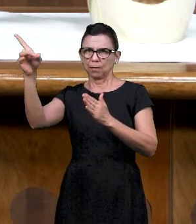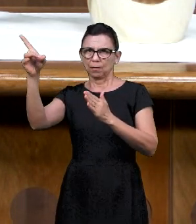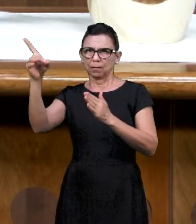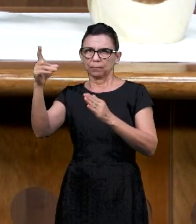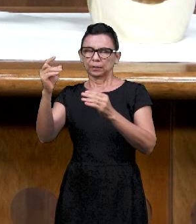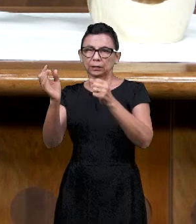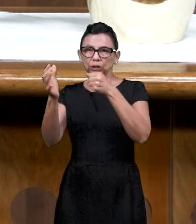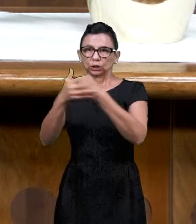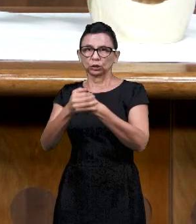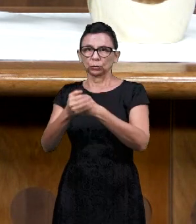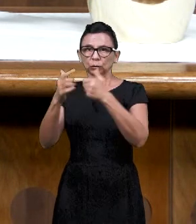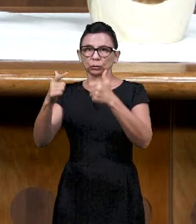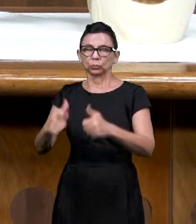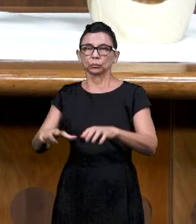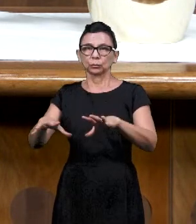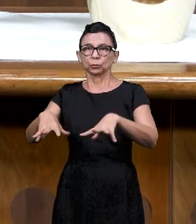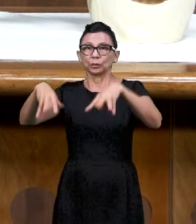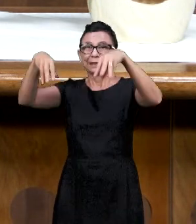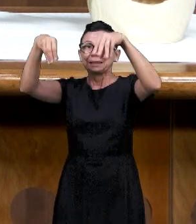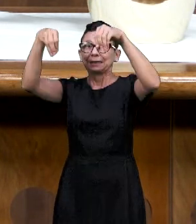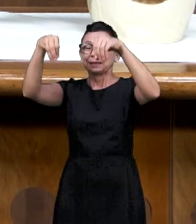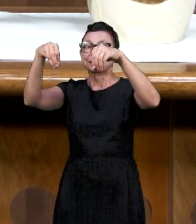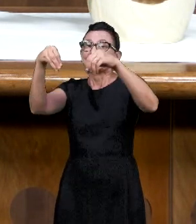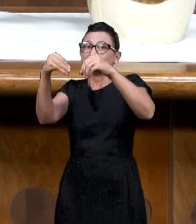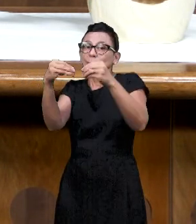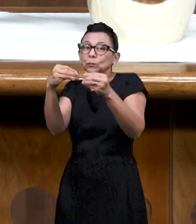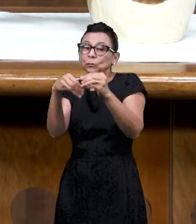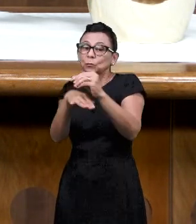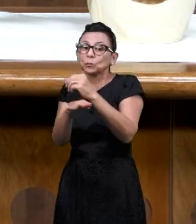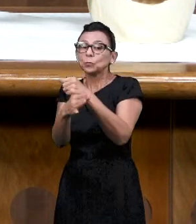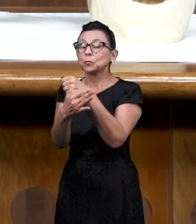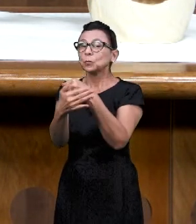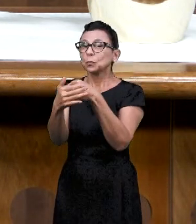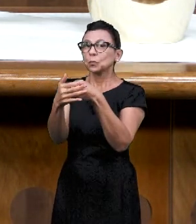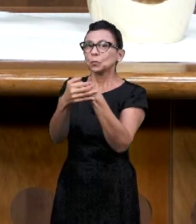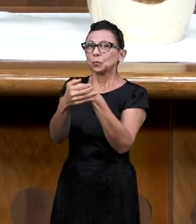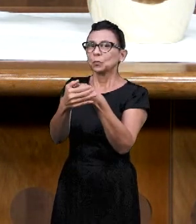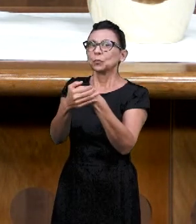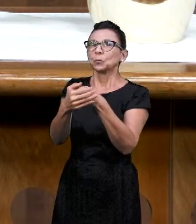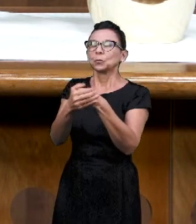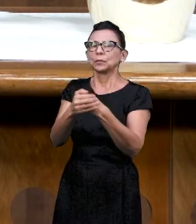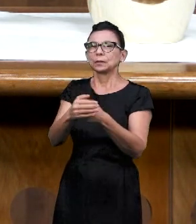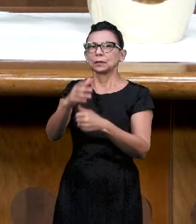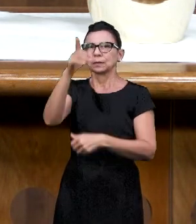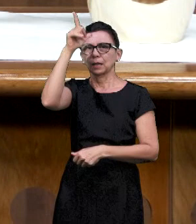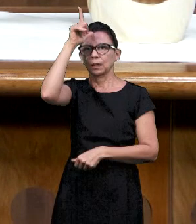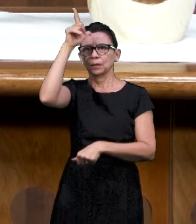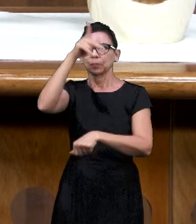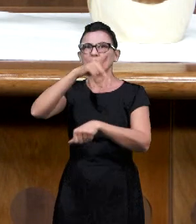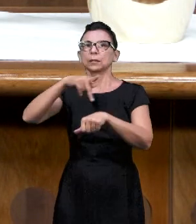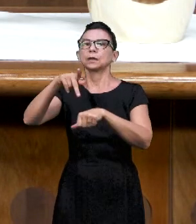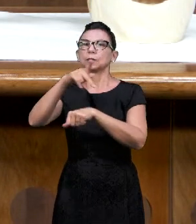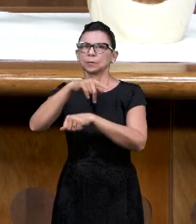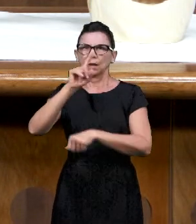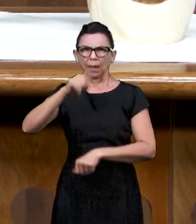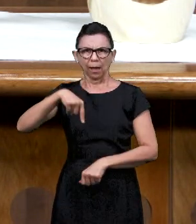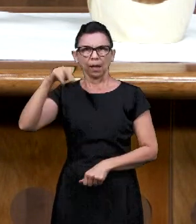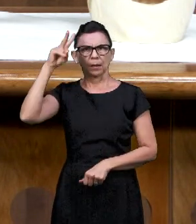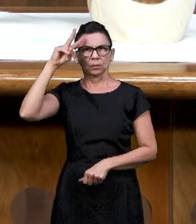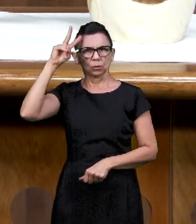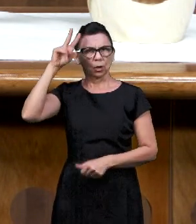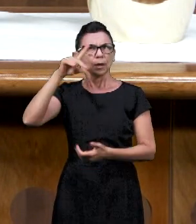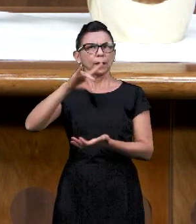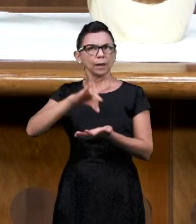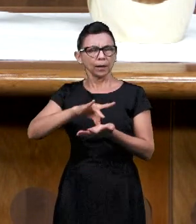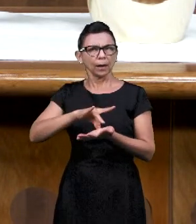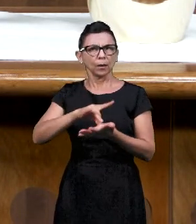dans un château en Allemagne, c'est un fait historique. La prophétie s'est accomplie. Il a